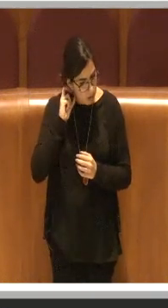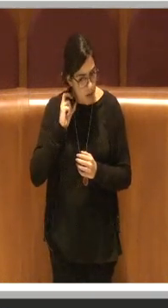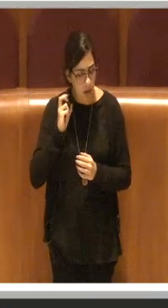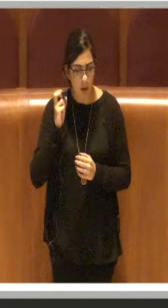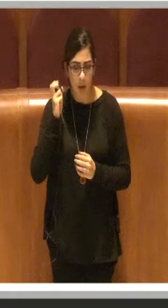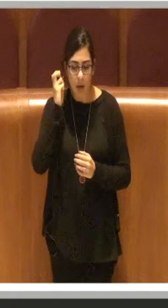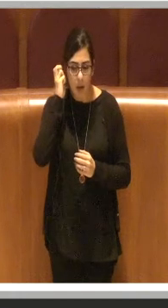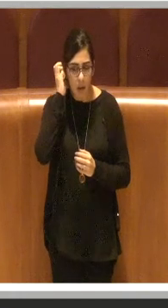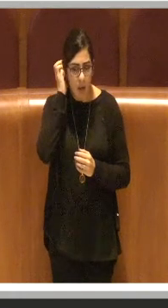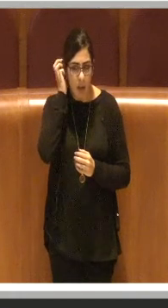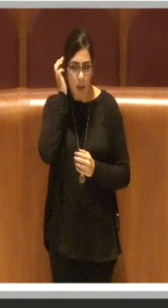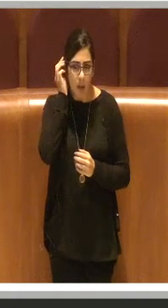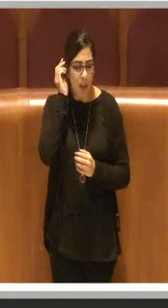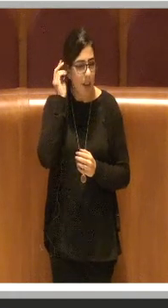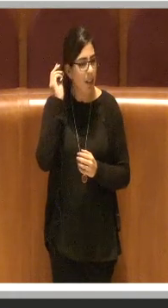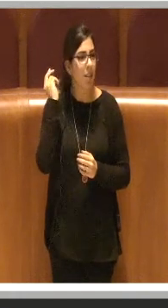Corsetti.